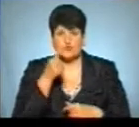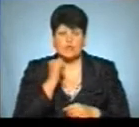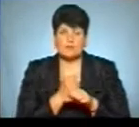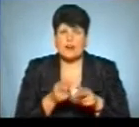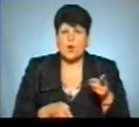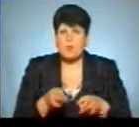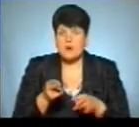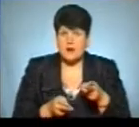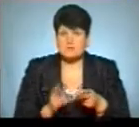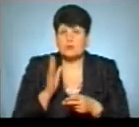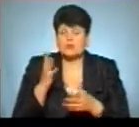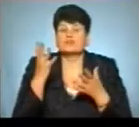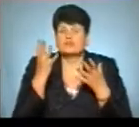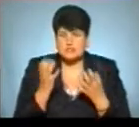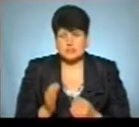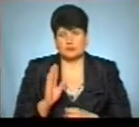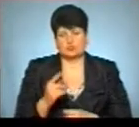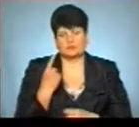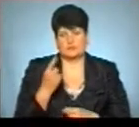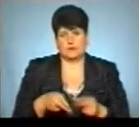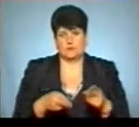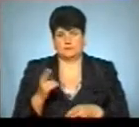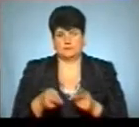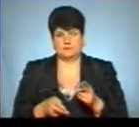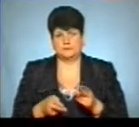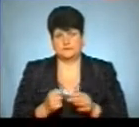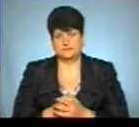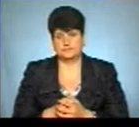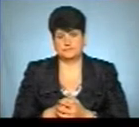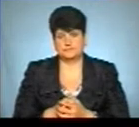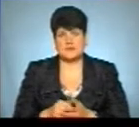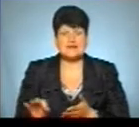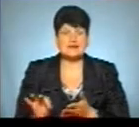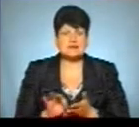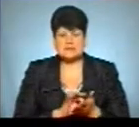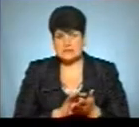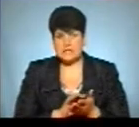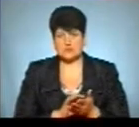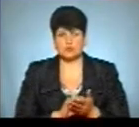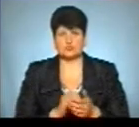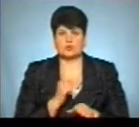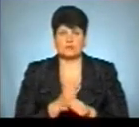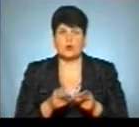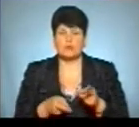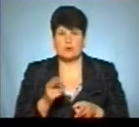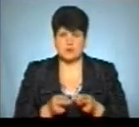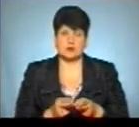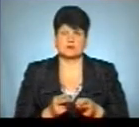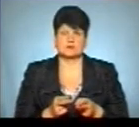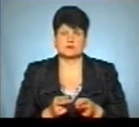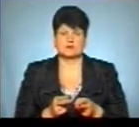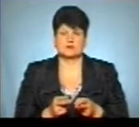операцію. Попереду ще одна, повідомив лікар Сергій Огінський. Зразу ургентне оперативне втручання проведено. Накладена,